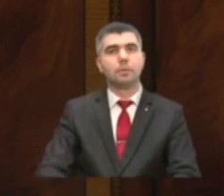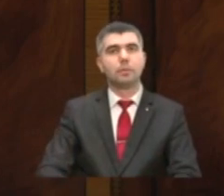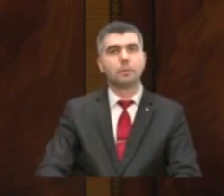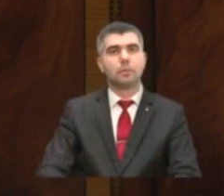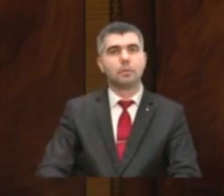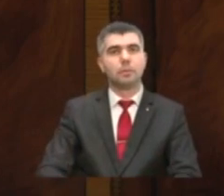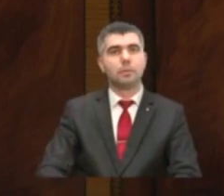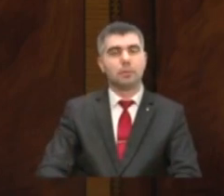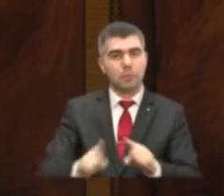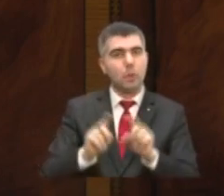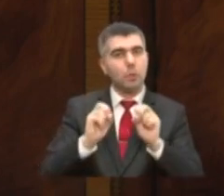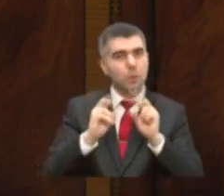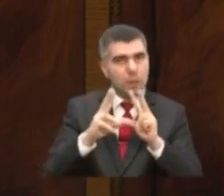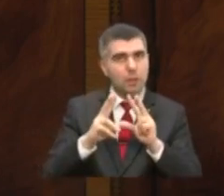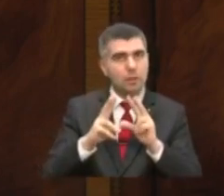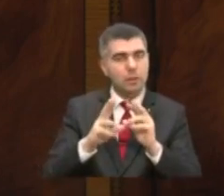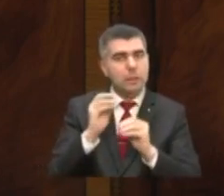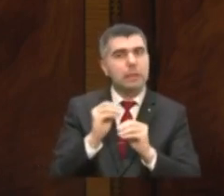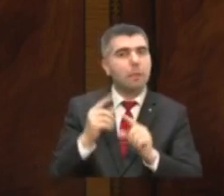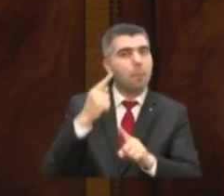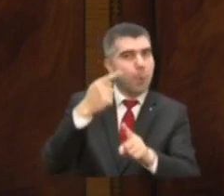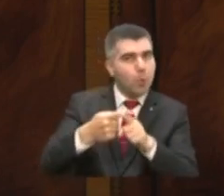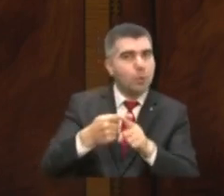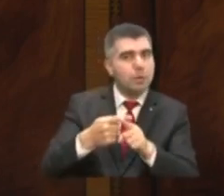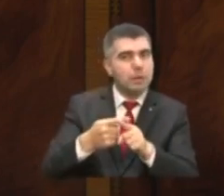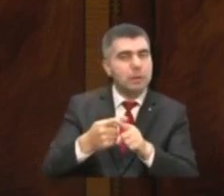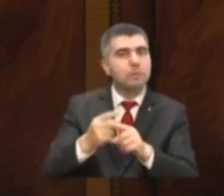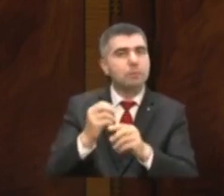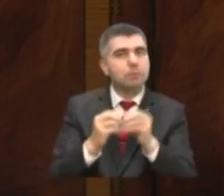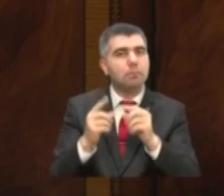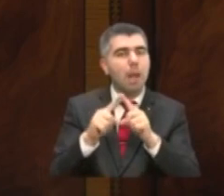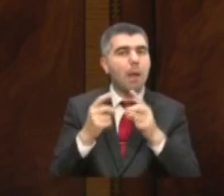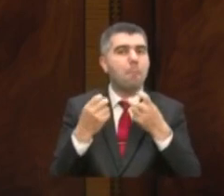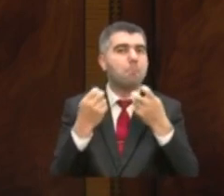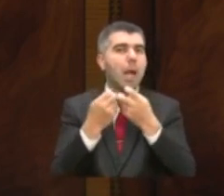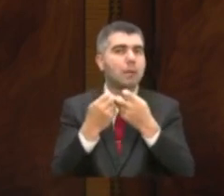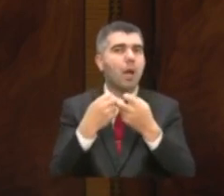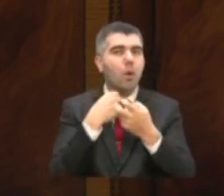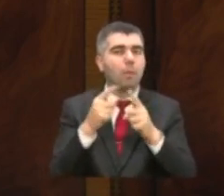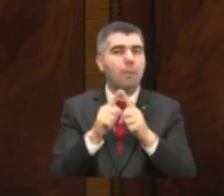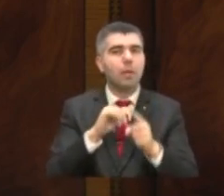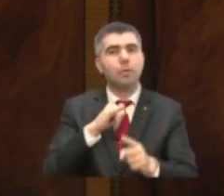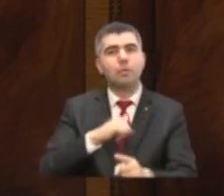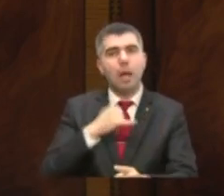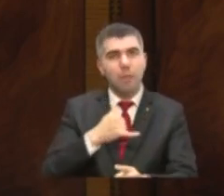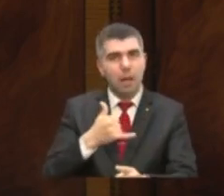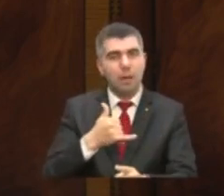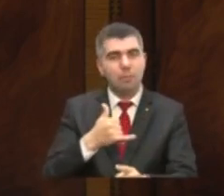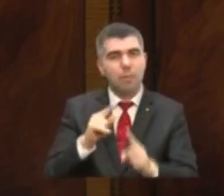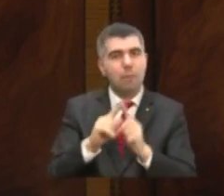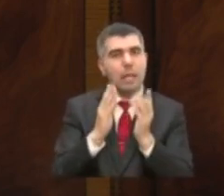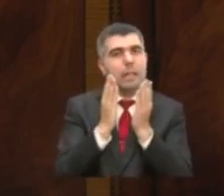البارح. صحيح تضعفت عليها اختلالات أخرى، ولكن نعطي غير مثال واحد. حنا كنقولوا على الشباب الذين لم يتلقوا